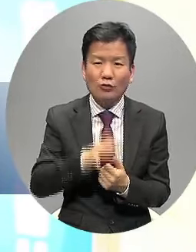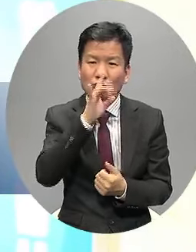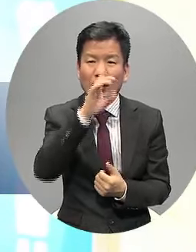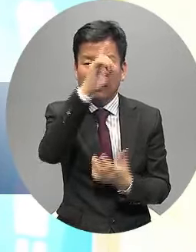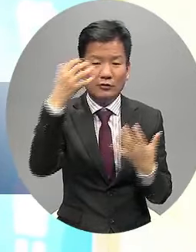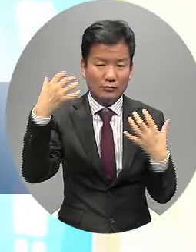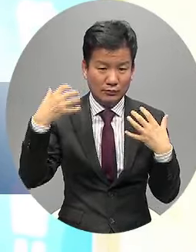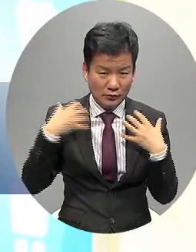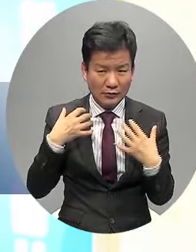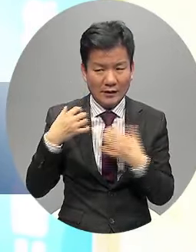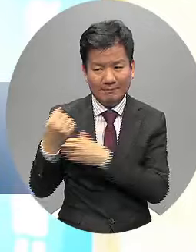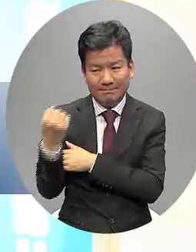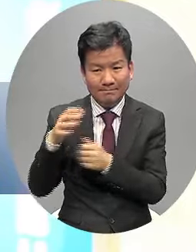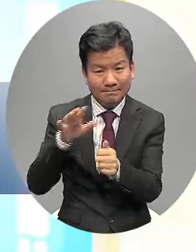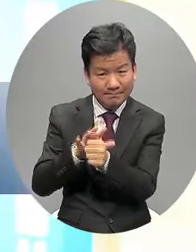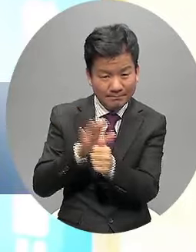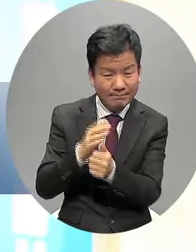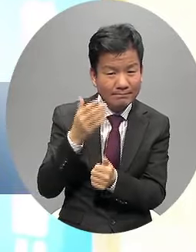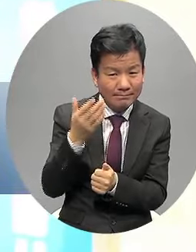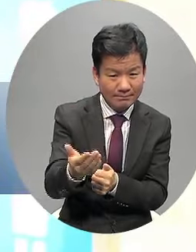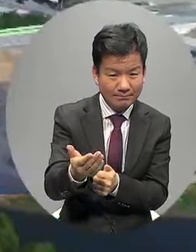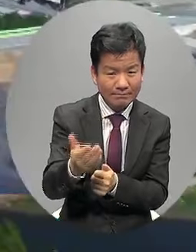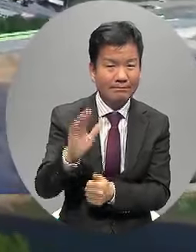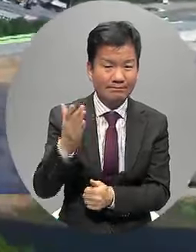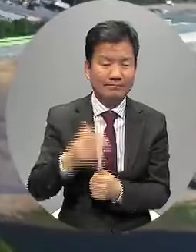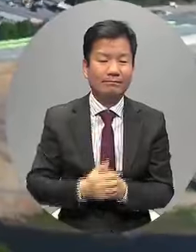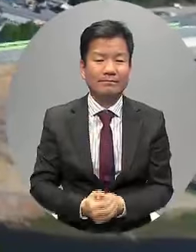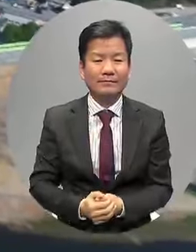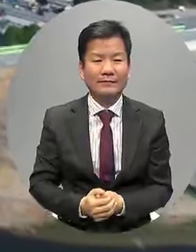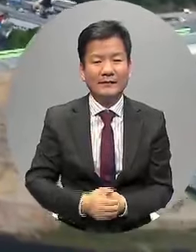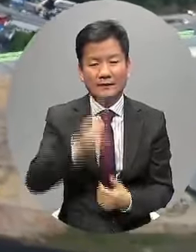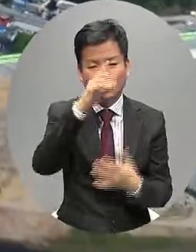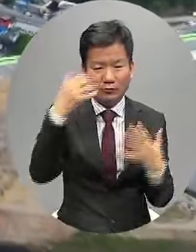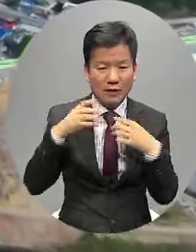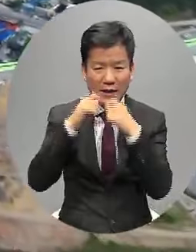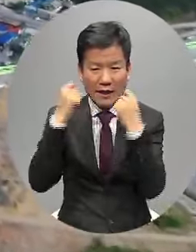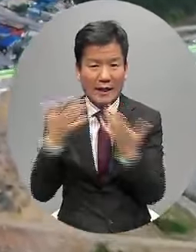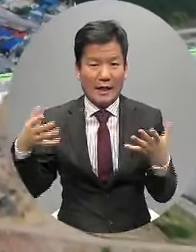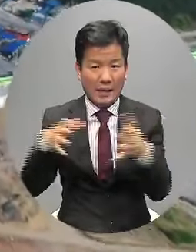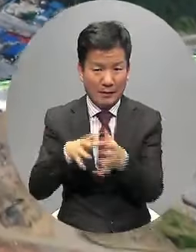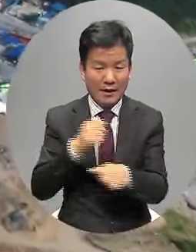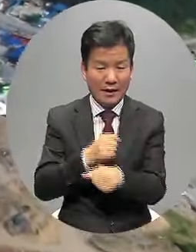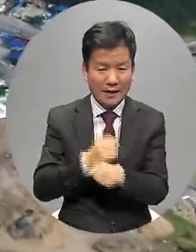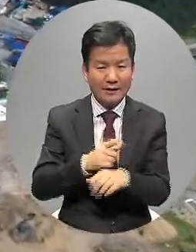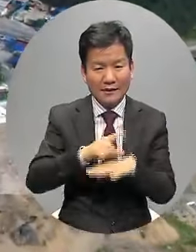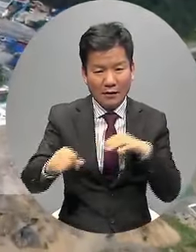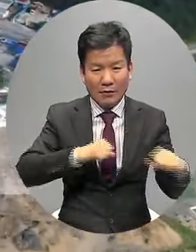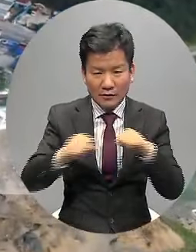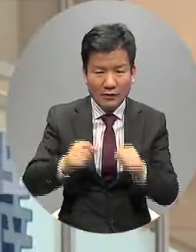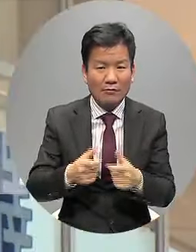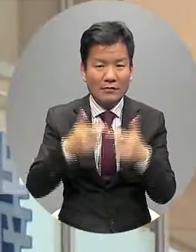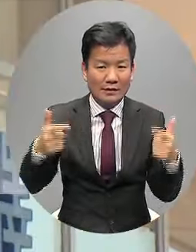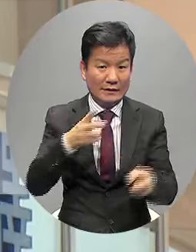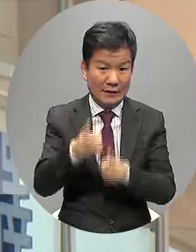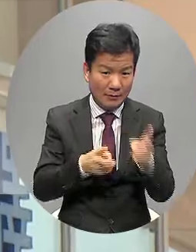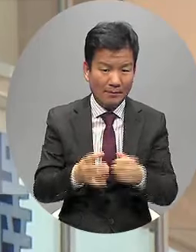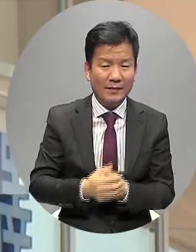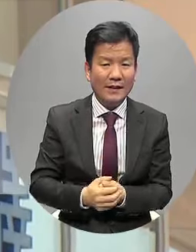중앙부처가 협력해가지고 같이 지원을 했다는 것. 정부와 민관이 함께 만든 지역 활성화 첫 투자 펀드